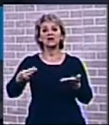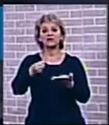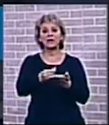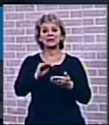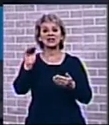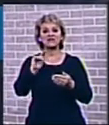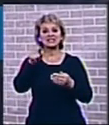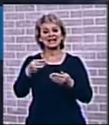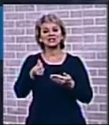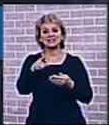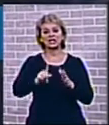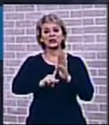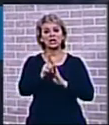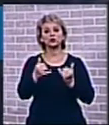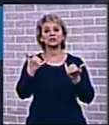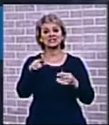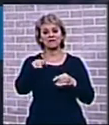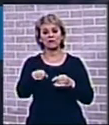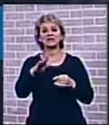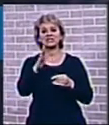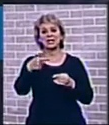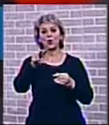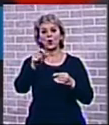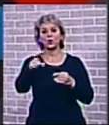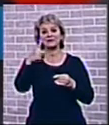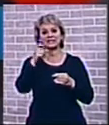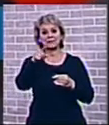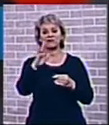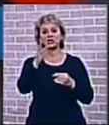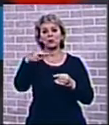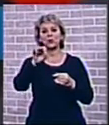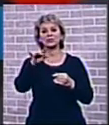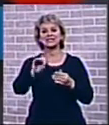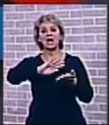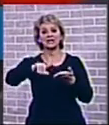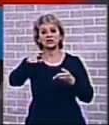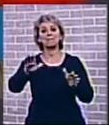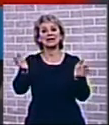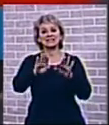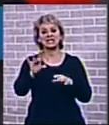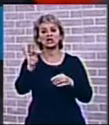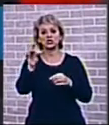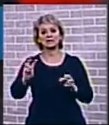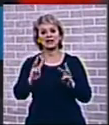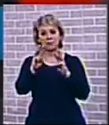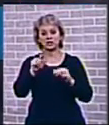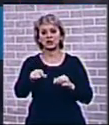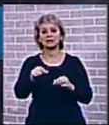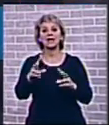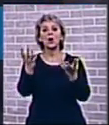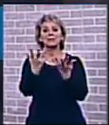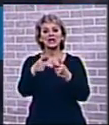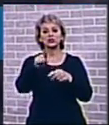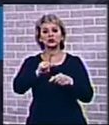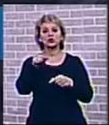Выплаты из федеральных денег начнутся уже сегодня. Василий Голубев доложил Владимиру Путину о ликвидации последствий ростовского пожара.